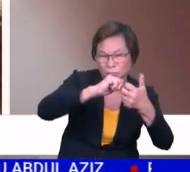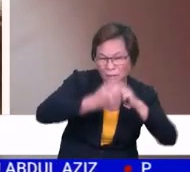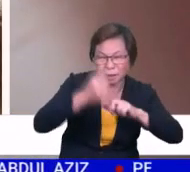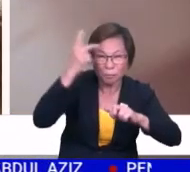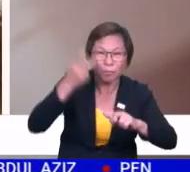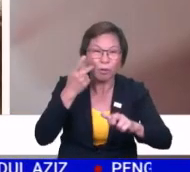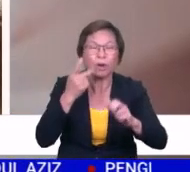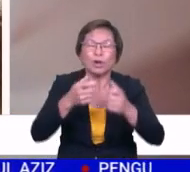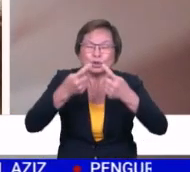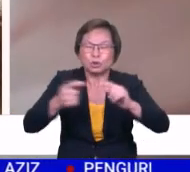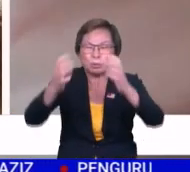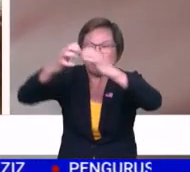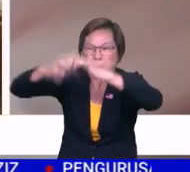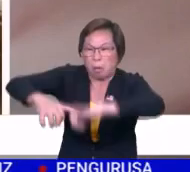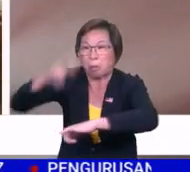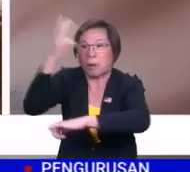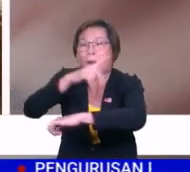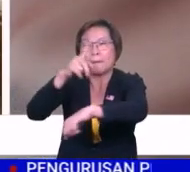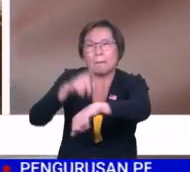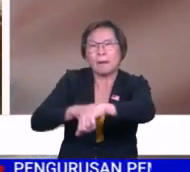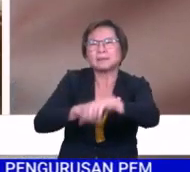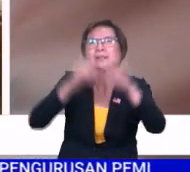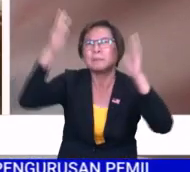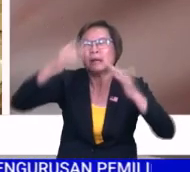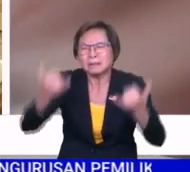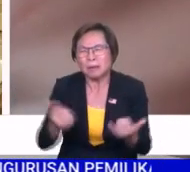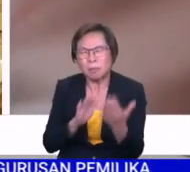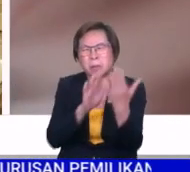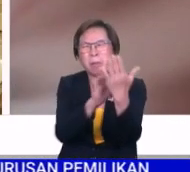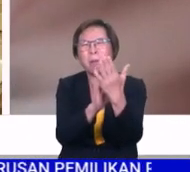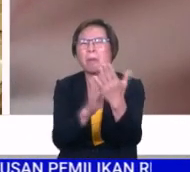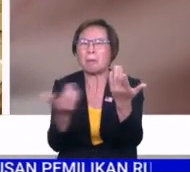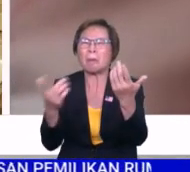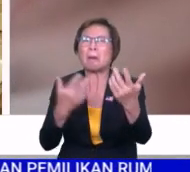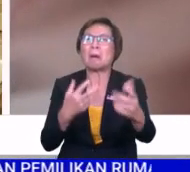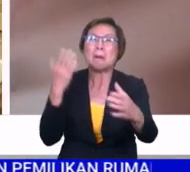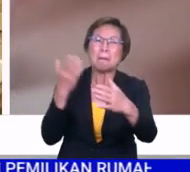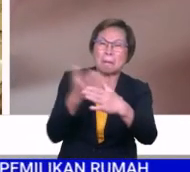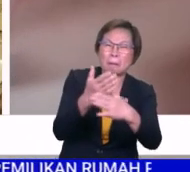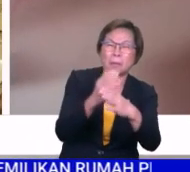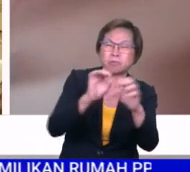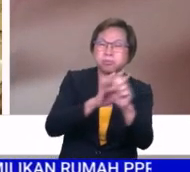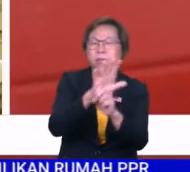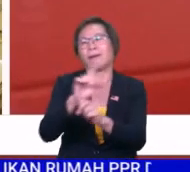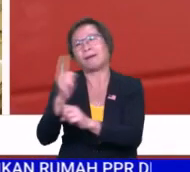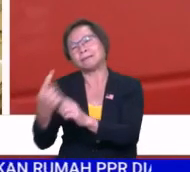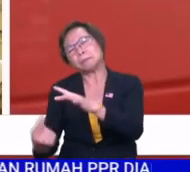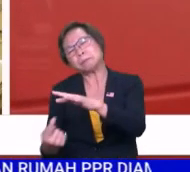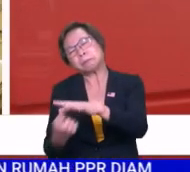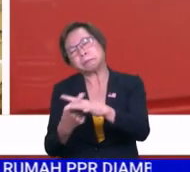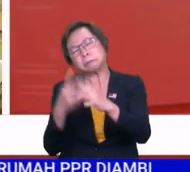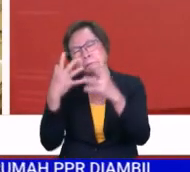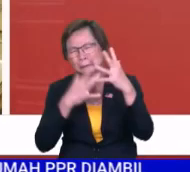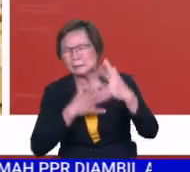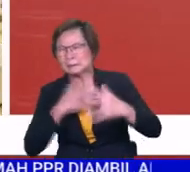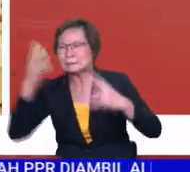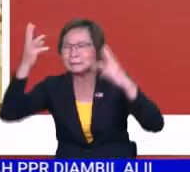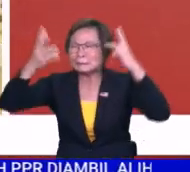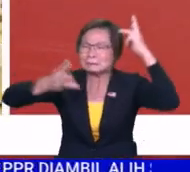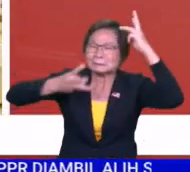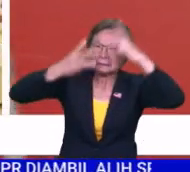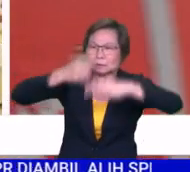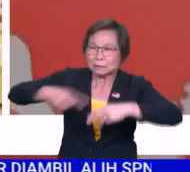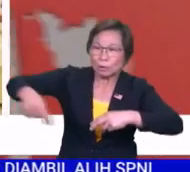menumbangkan kerajaan dalam masih negara sedang depan ancaman pandemi kau Bisma base hanya akan menimbulkan kegelisahan dalam